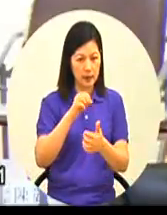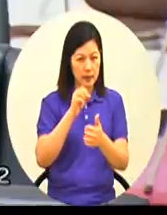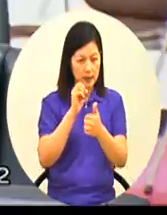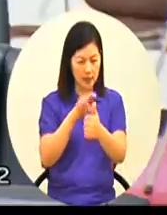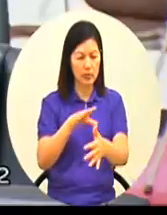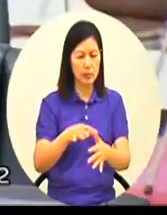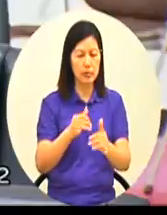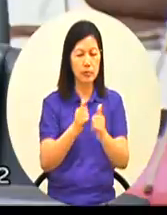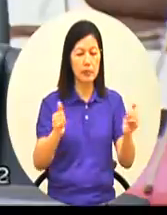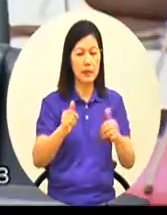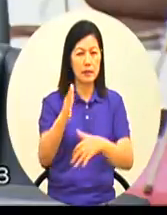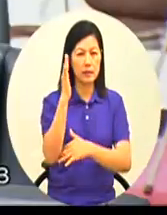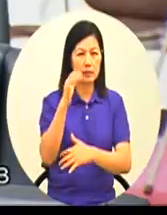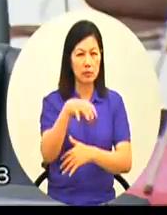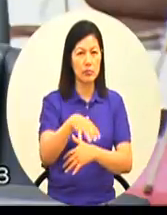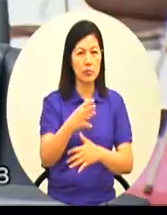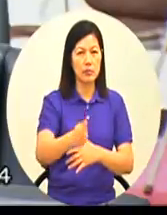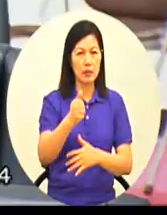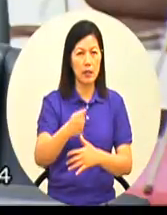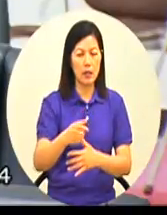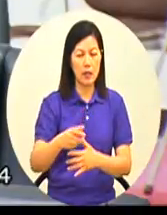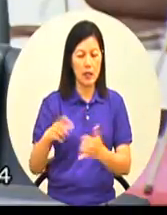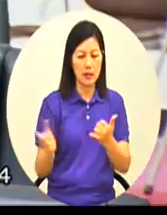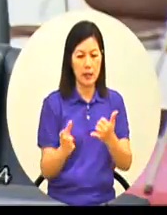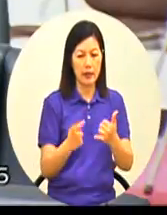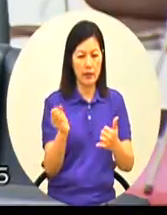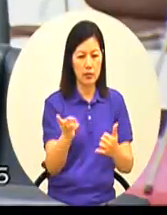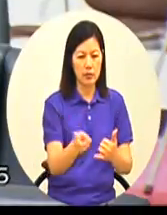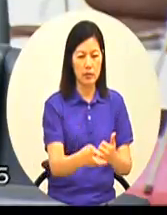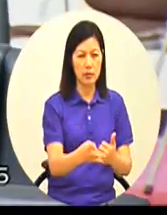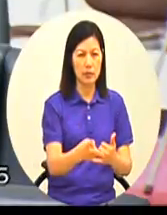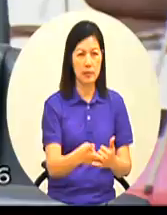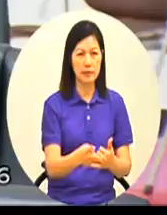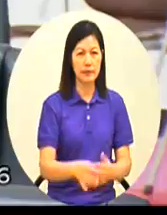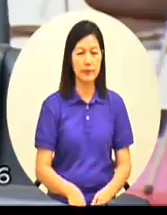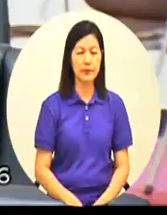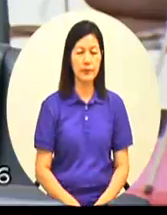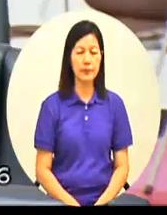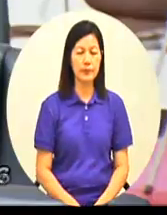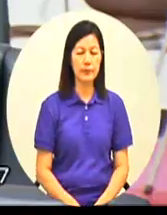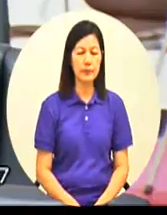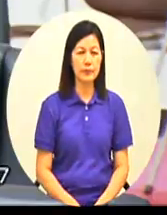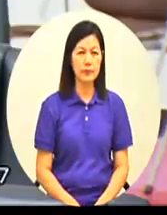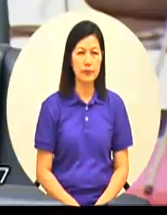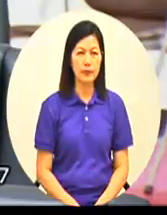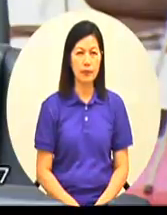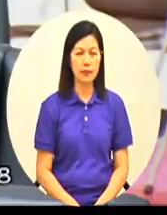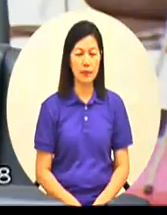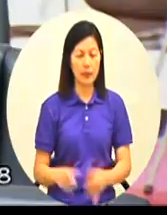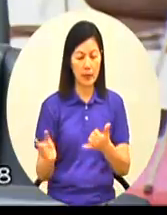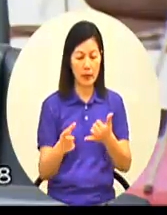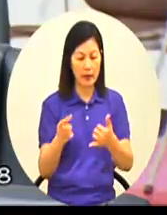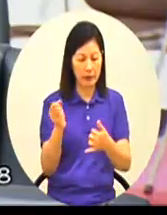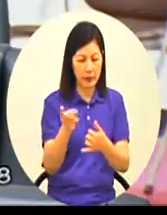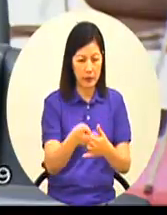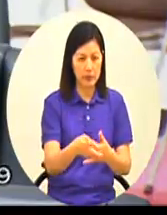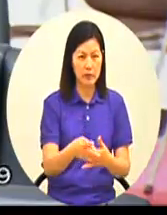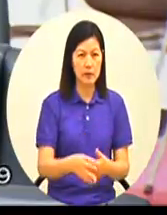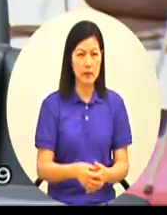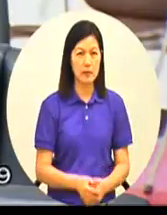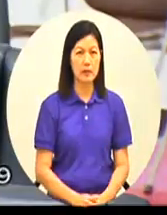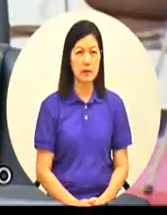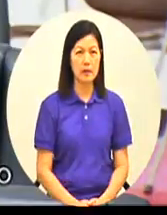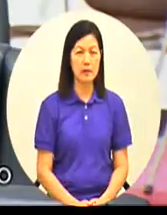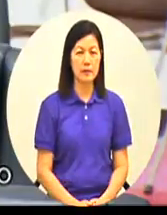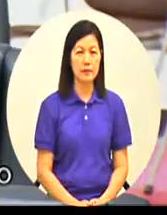这一次的连续三个台风， 好，两分钟。 连续三个台风，莫兰蒂、